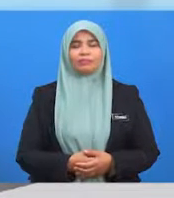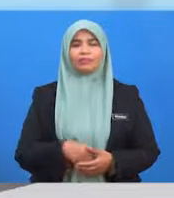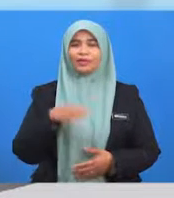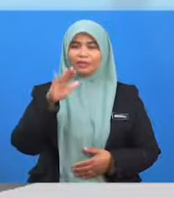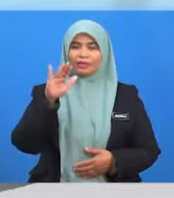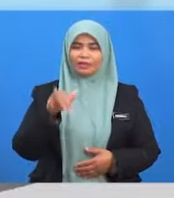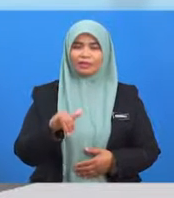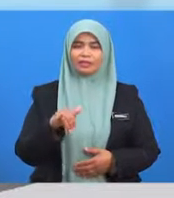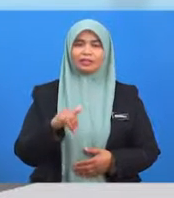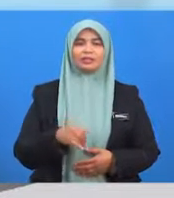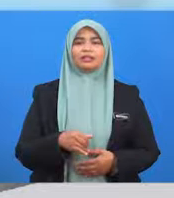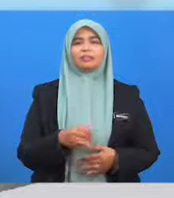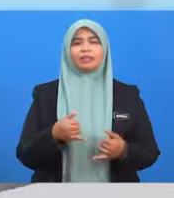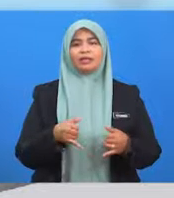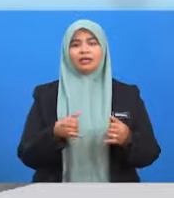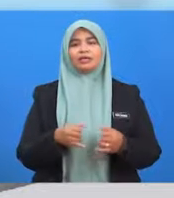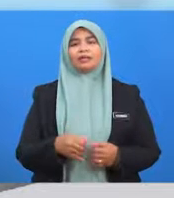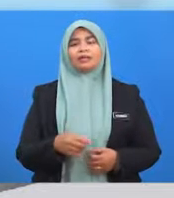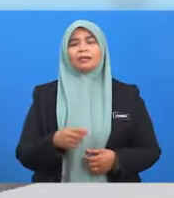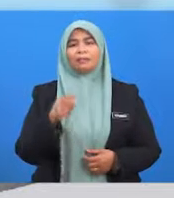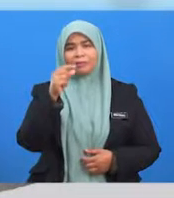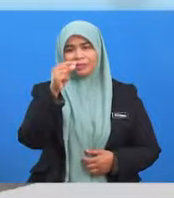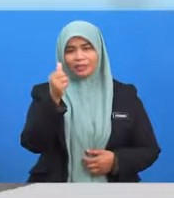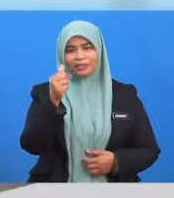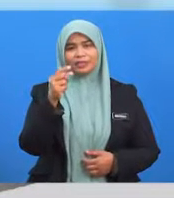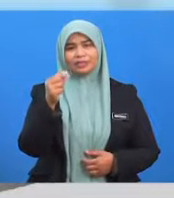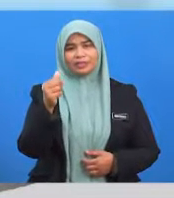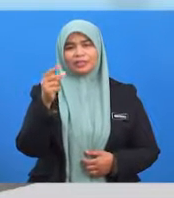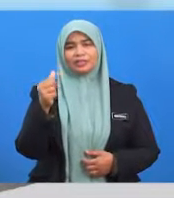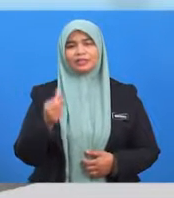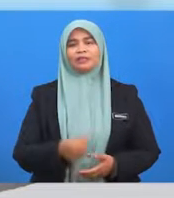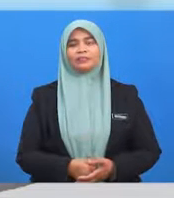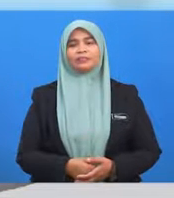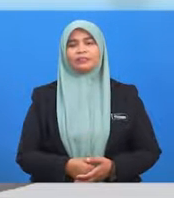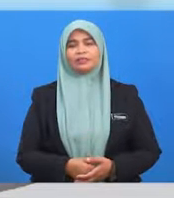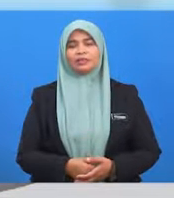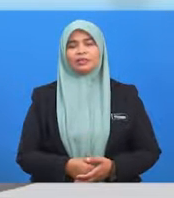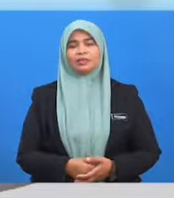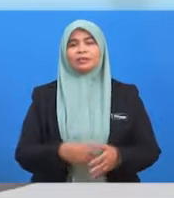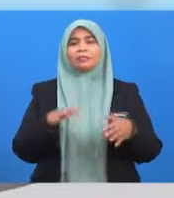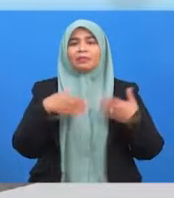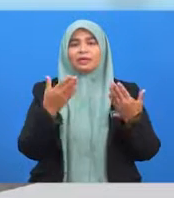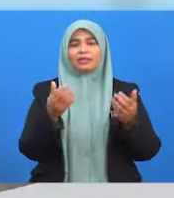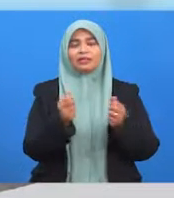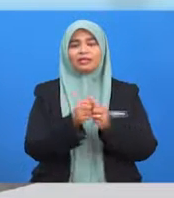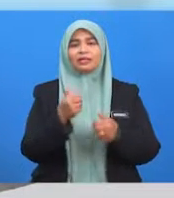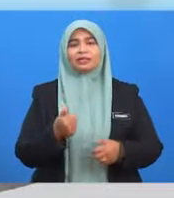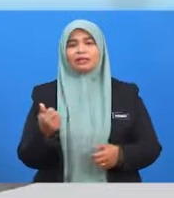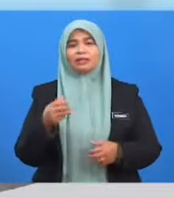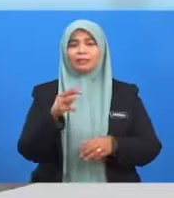Ya, melalui petikan. Bagaimana pula dengan alat muzik yang